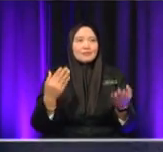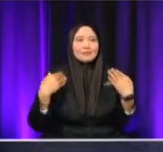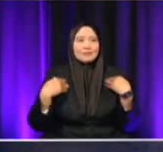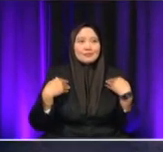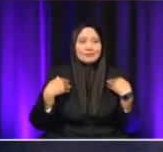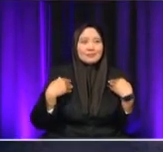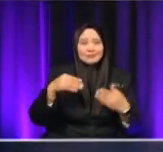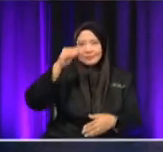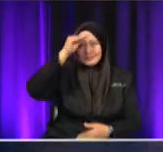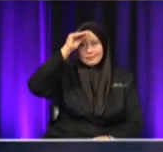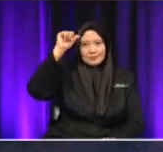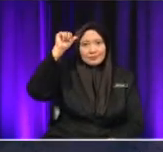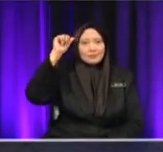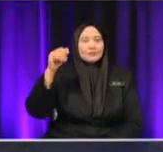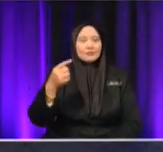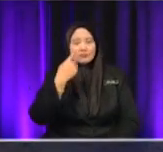berkeluarga